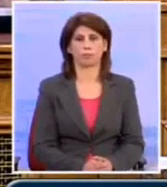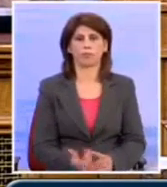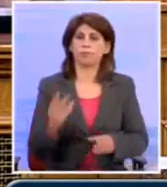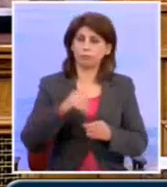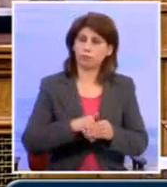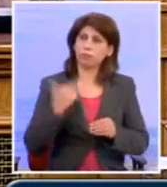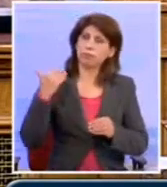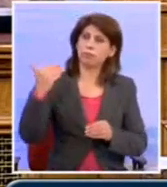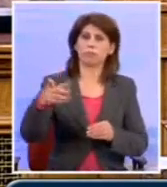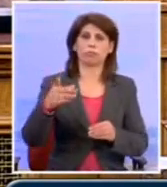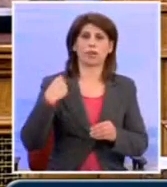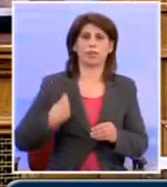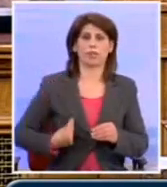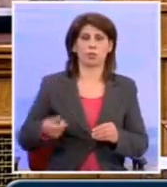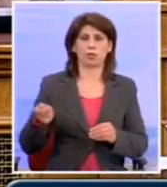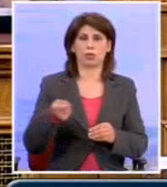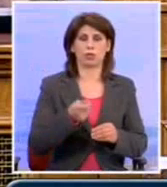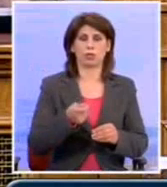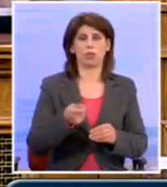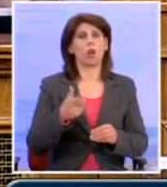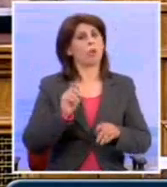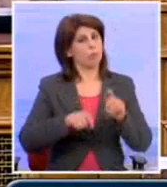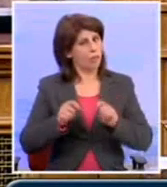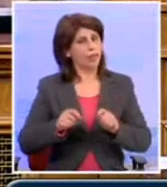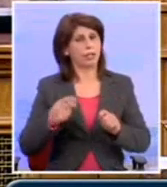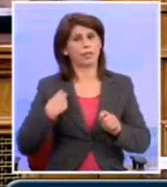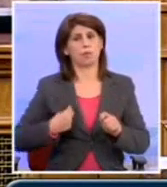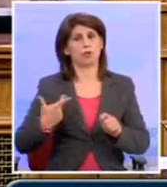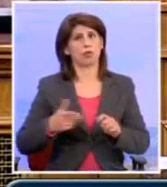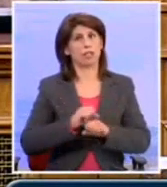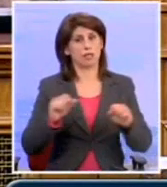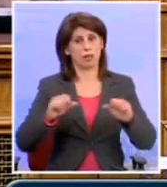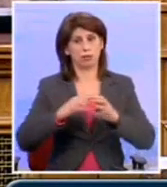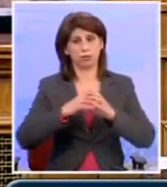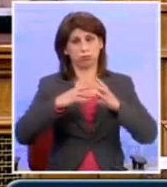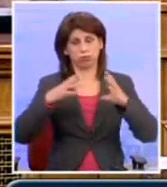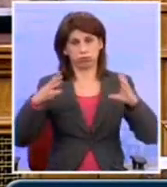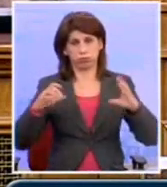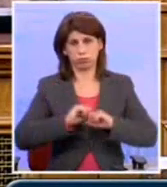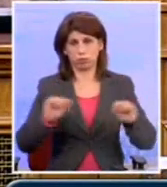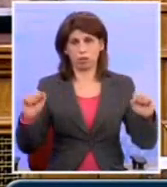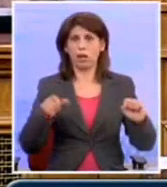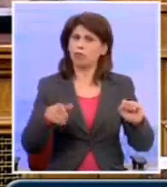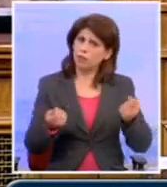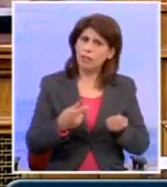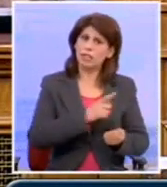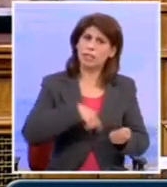το ενδυνάμει δημόσιο χρέος, που είναι το ιδιωτικό χρέος το οποίο θα γίνει δημόσιο όταν σκάσουν οι φούσκες στο ιδιωτικό ποταμί, το ΜΕΑ αυτό δεν συνέβη στην